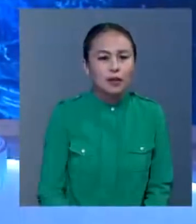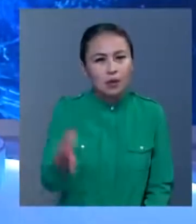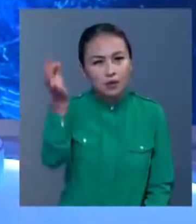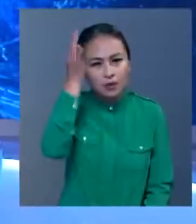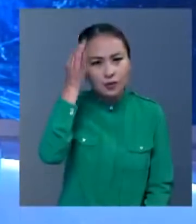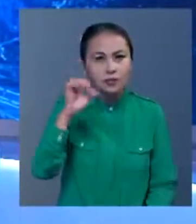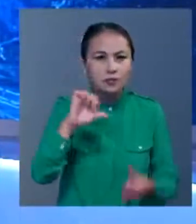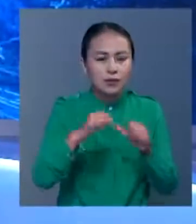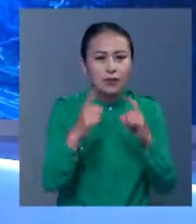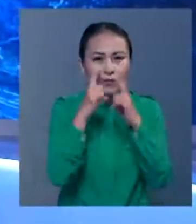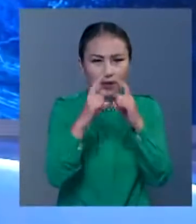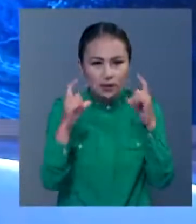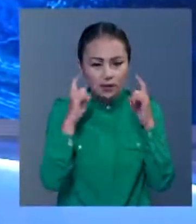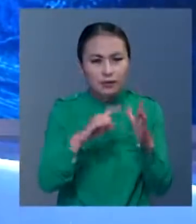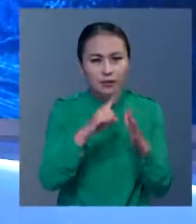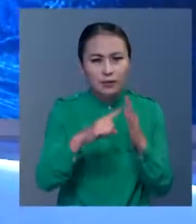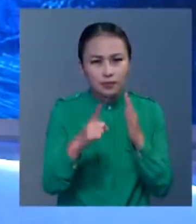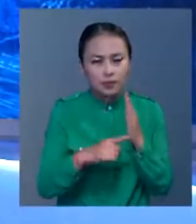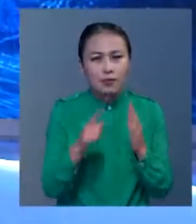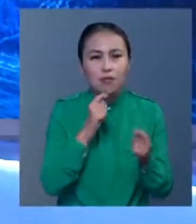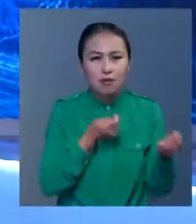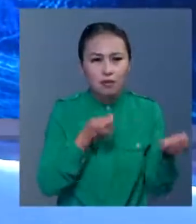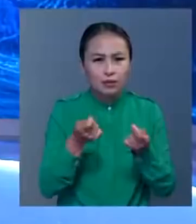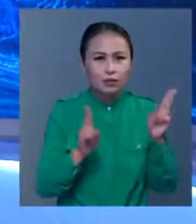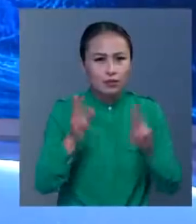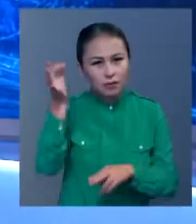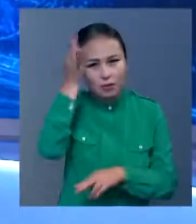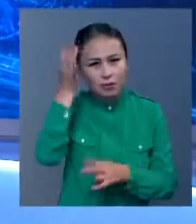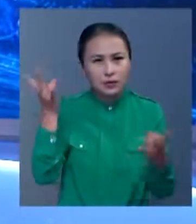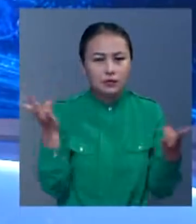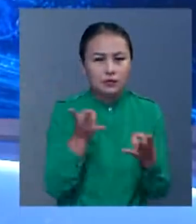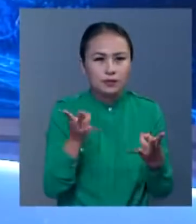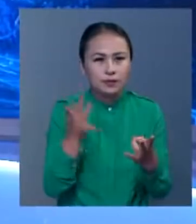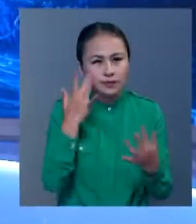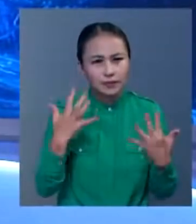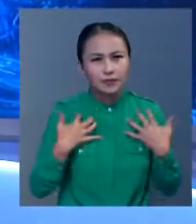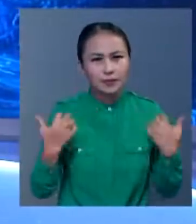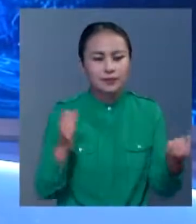Естеріңізге салайық, маска мен қолғап киіп сақтық шараларын ескере жүрейік.